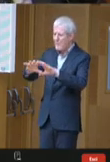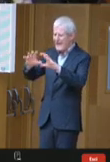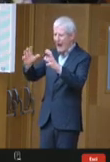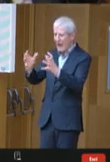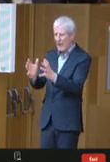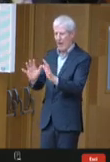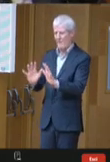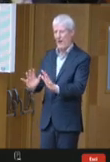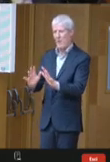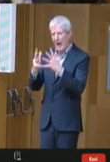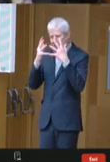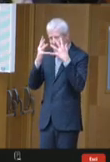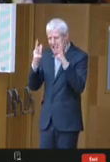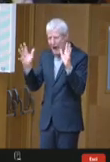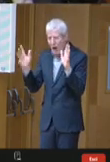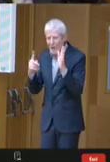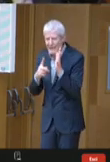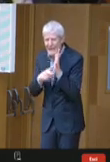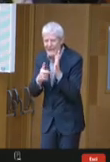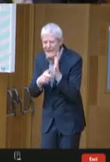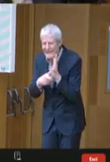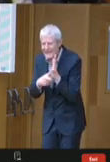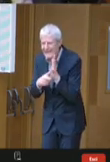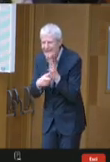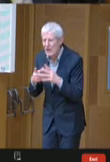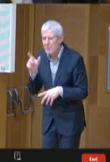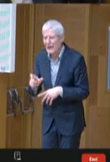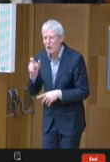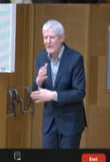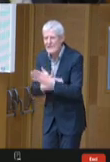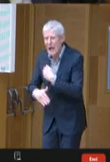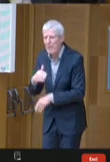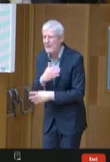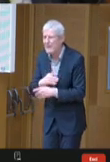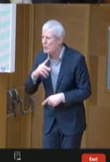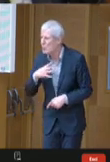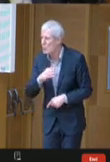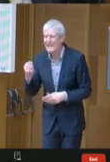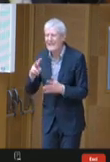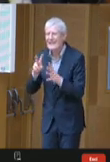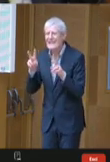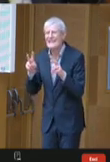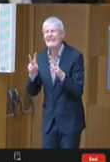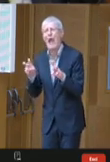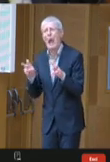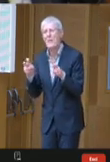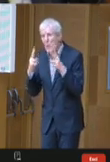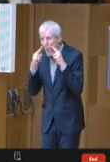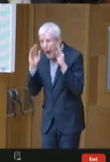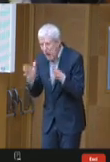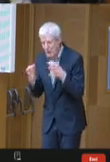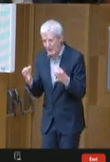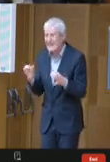temi dei cittadini e delle cittadine con disabilità. Quindi io sono sicuro che oggi, se ci fossero stati due posti in più